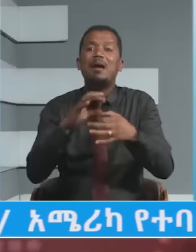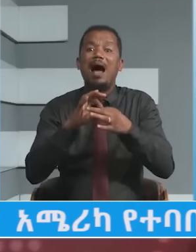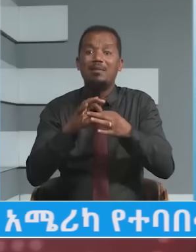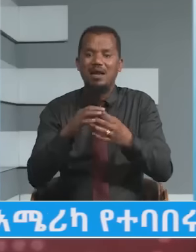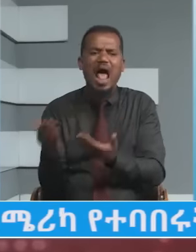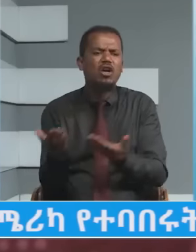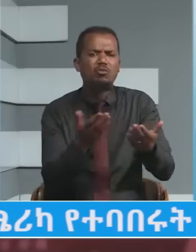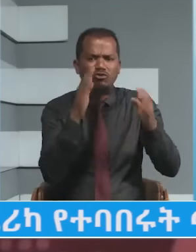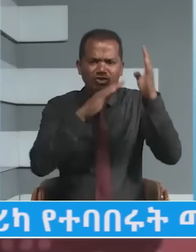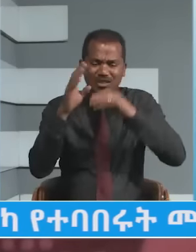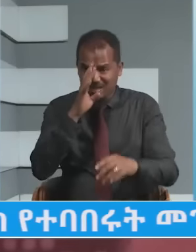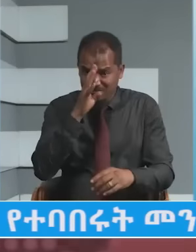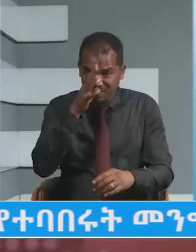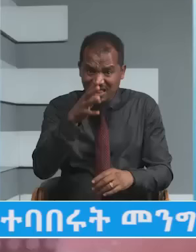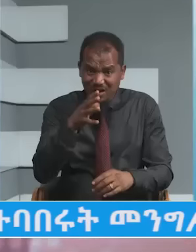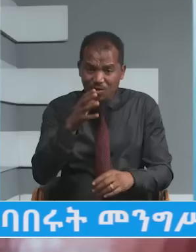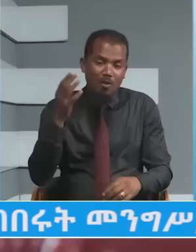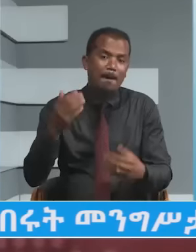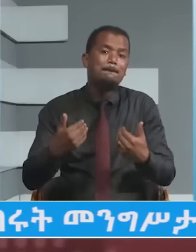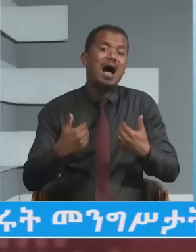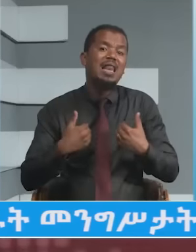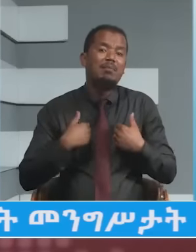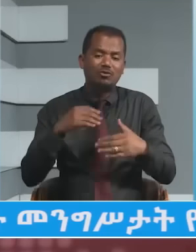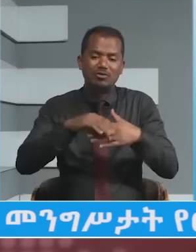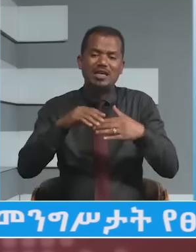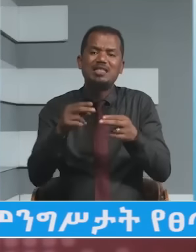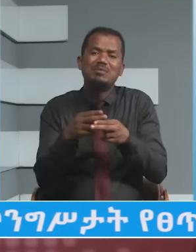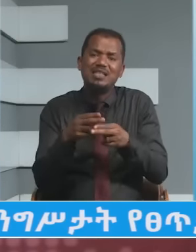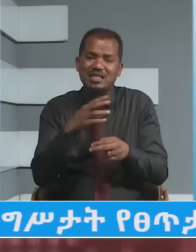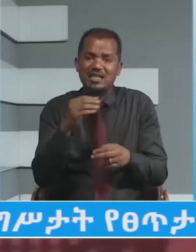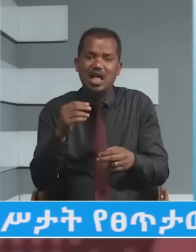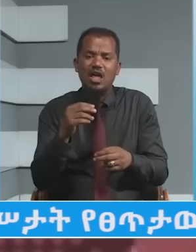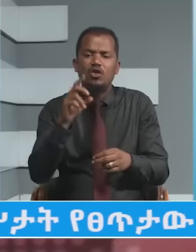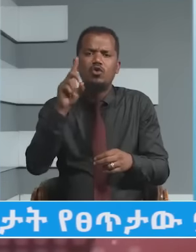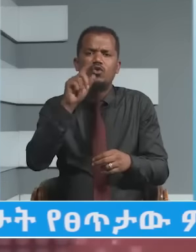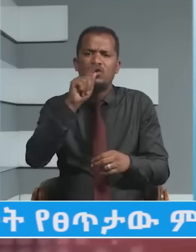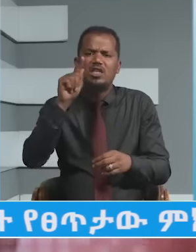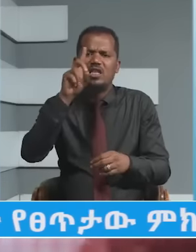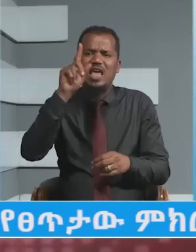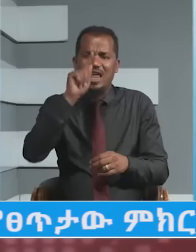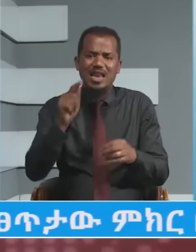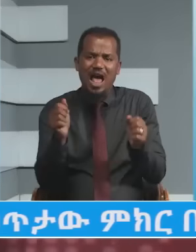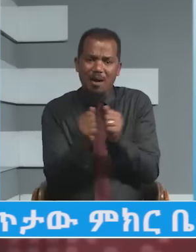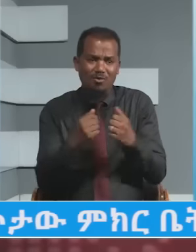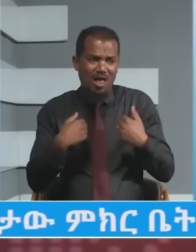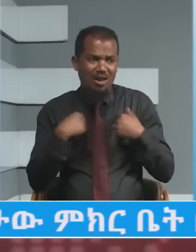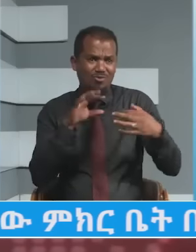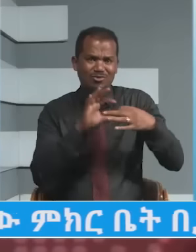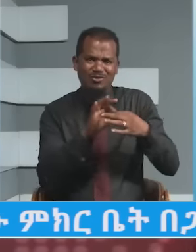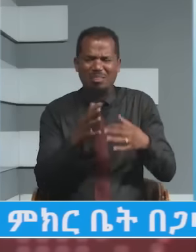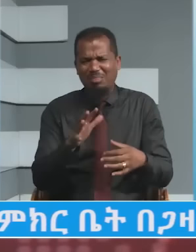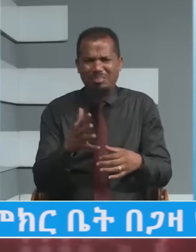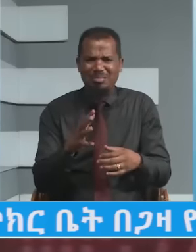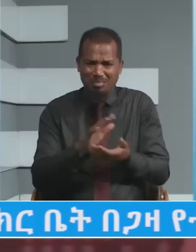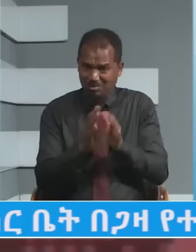በበኩላቸው የአቅርቦት ችግር የሚፈጠረው ባለባቸው የገንዘብ እጥረትና ከዩኒዮኖች ጋር የሚኖረው ትስስር